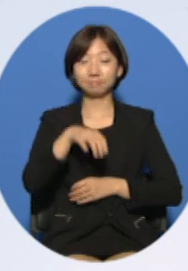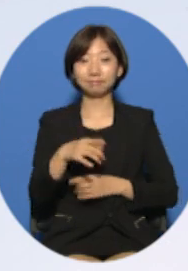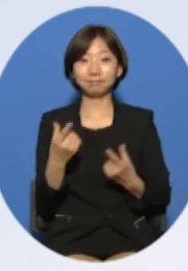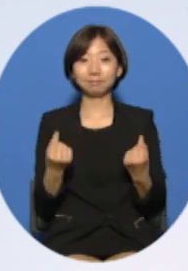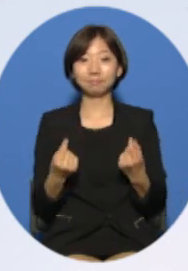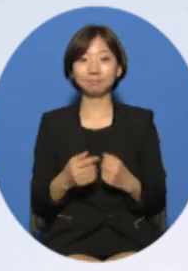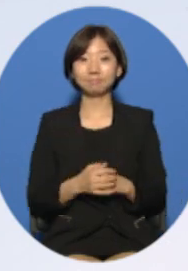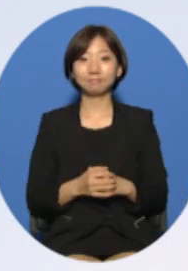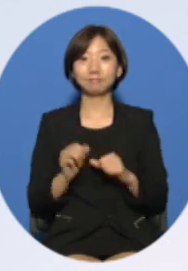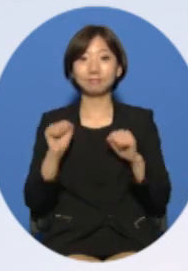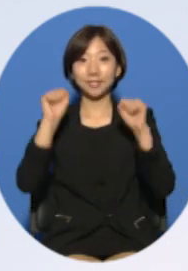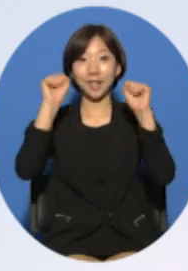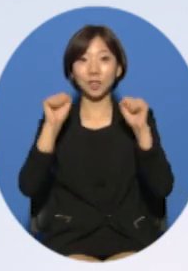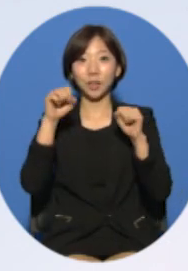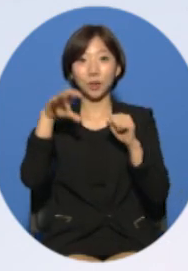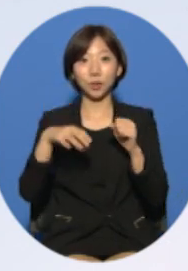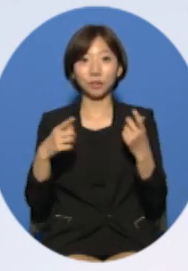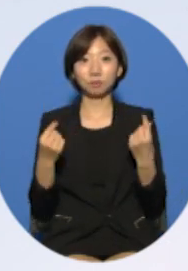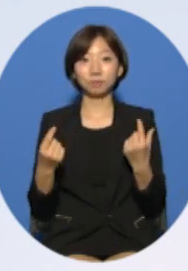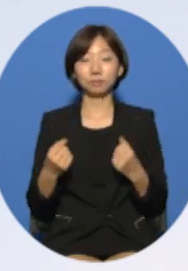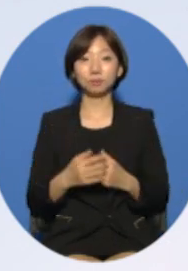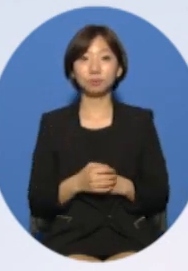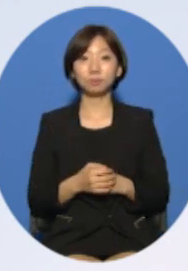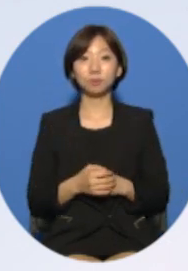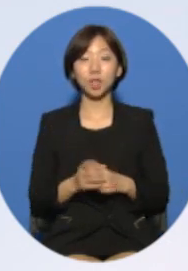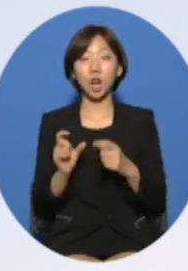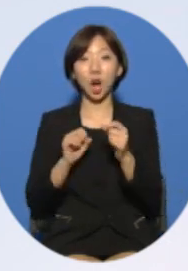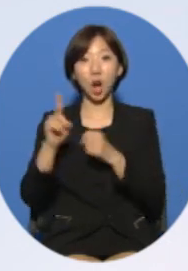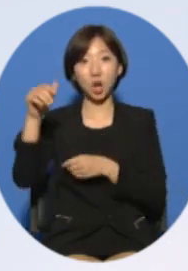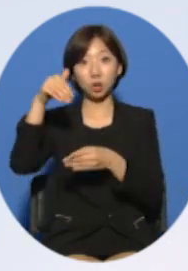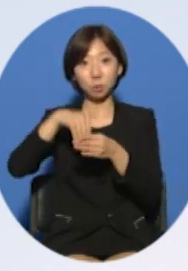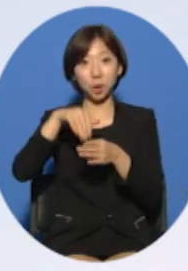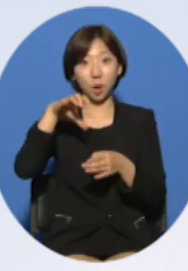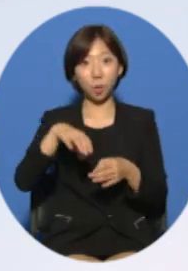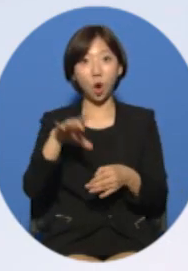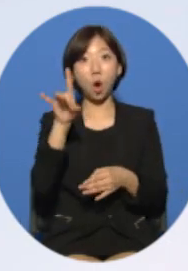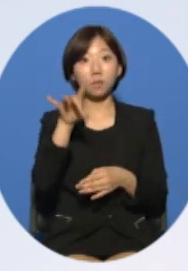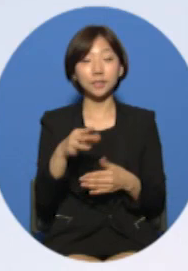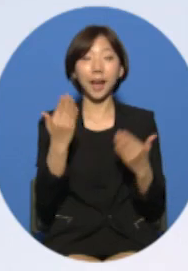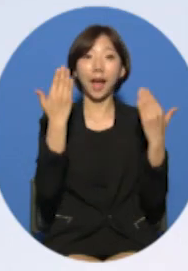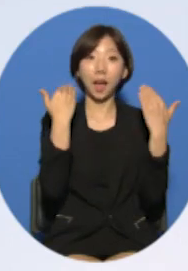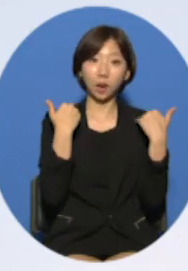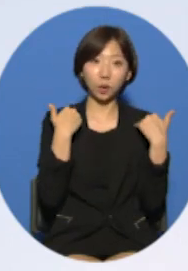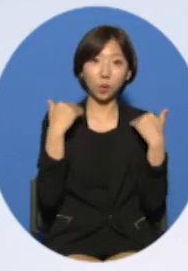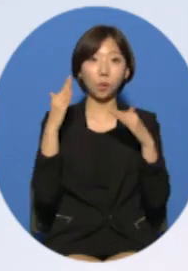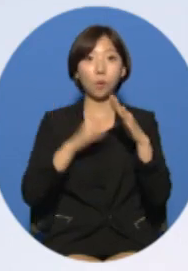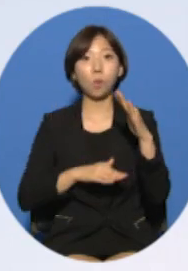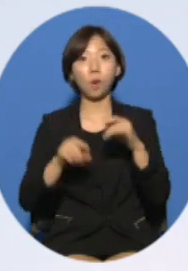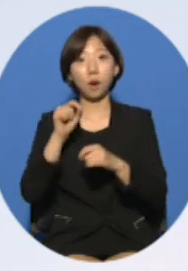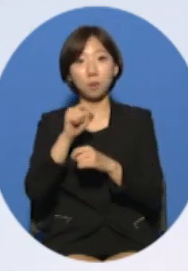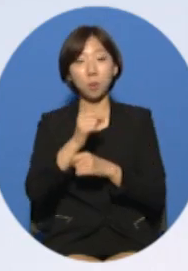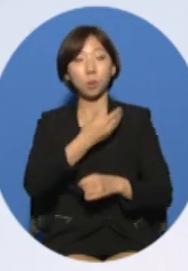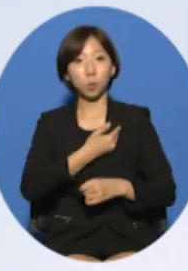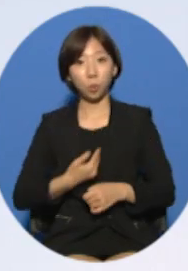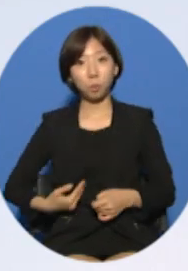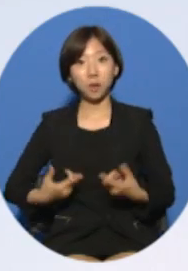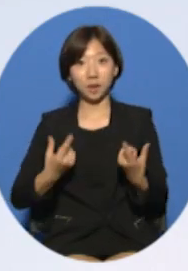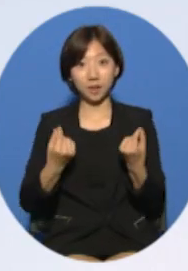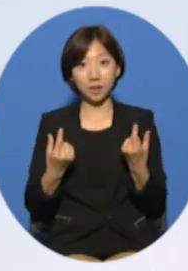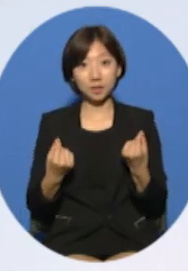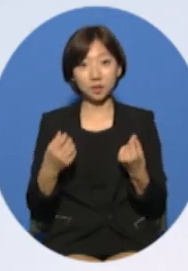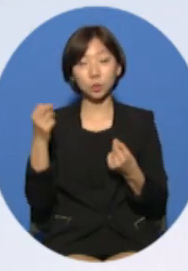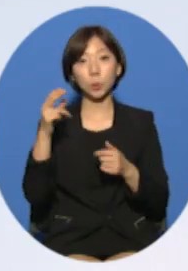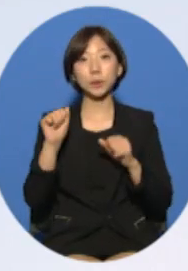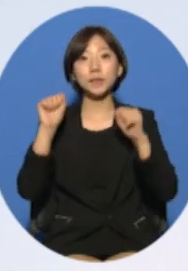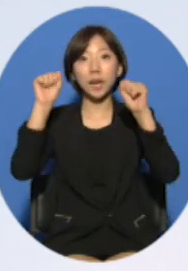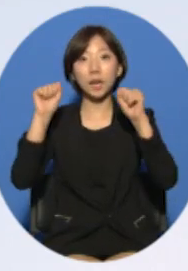잡았은 것 같습니다. 예, 체육관이군요. 체육관입니다. 네. 그래서 주로 이제 투표소는 학교라든지 그렇죠. 그다음에 관공서. 네. 그다음에 이제 저런 그